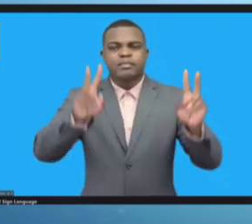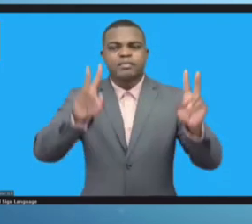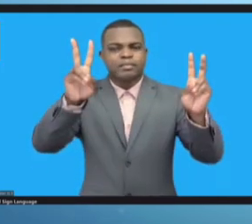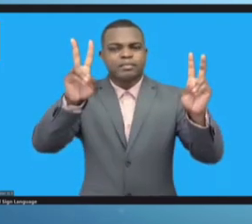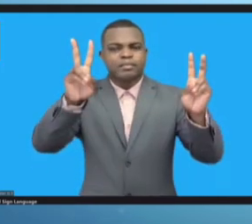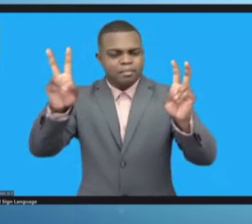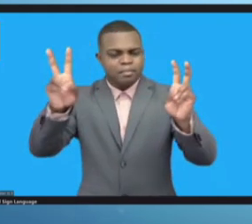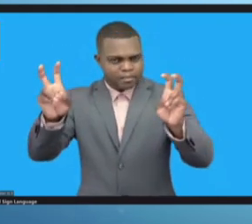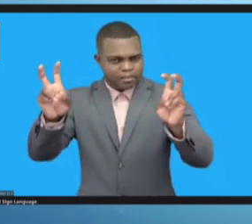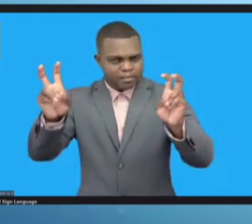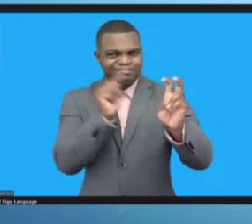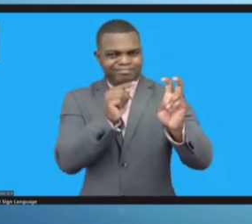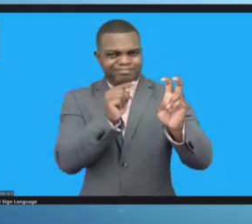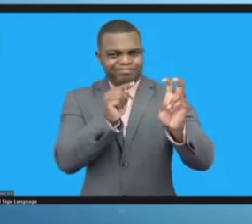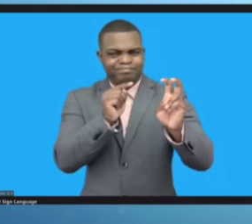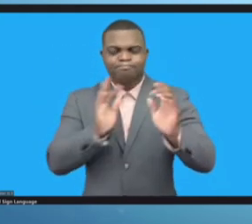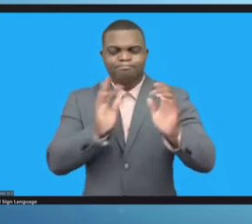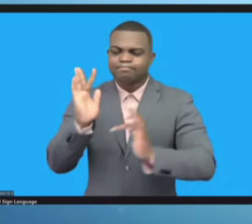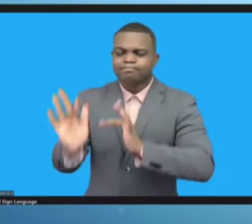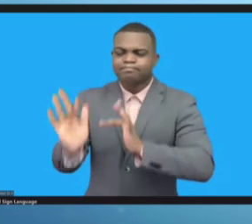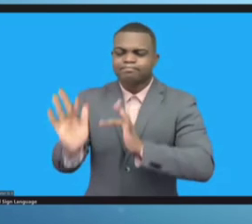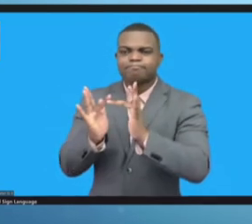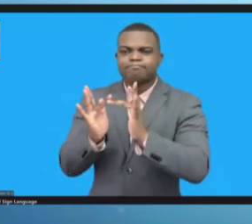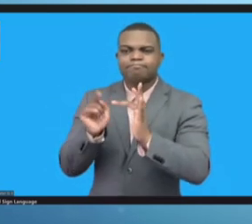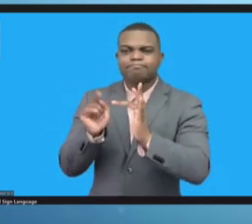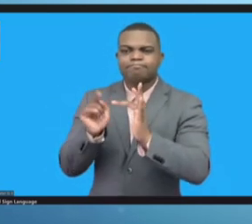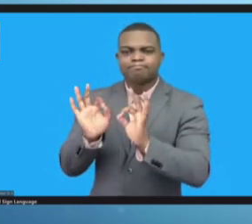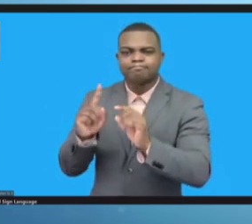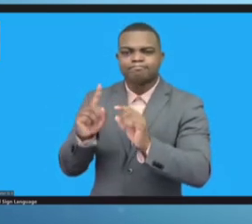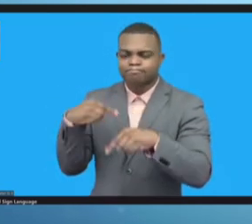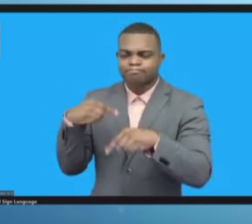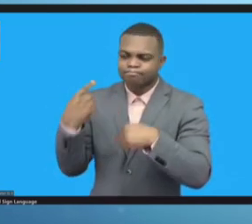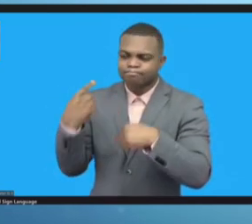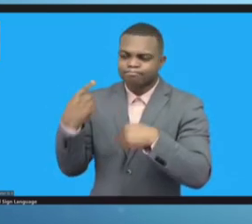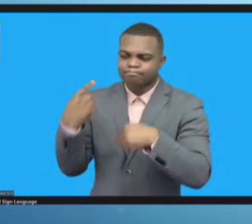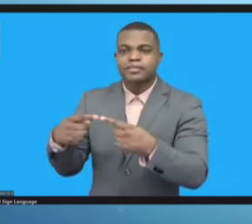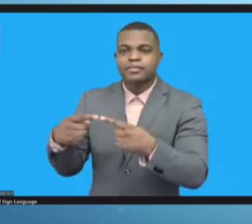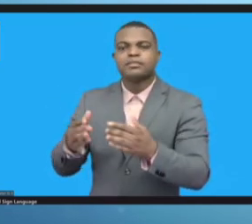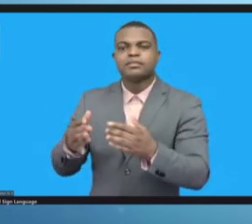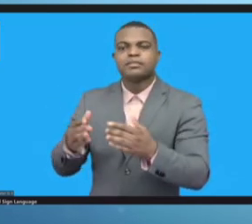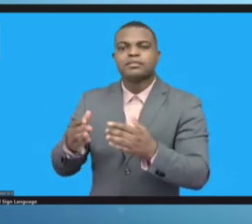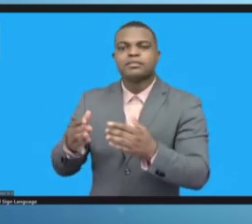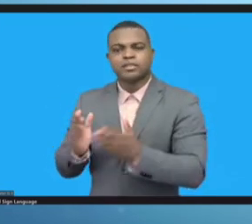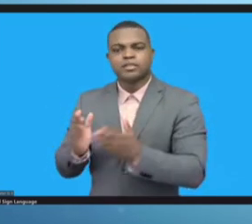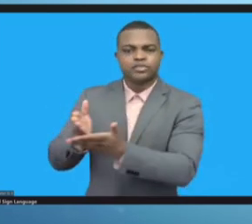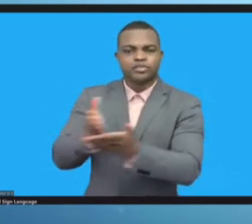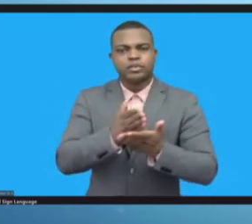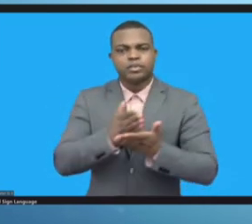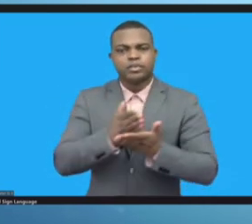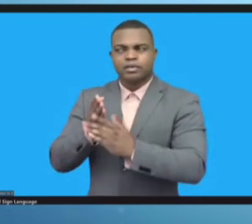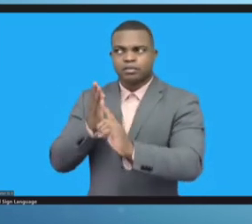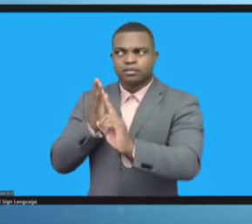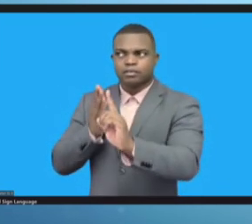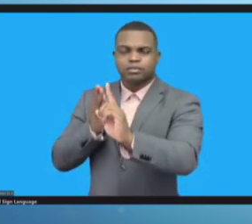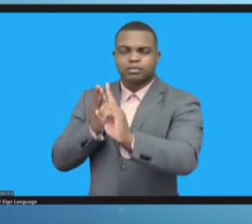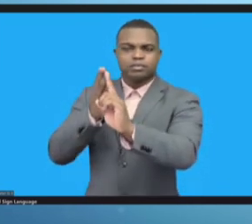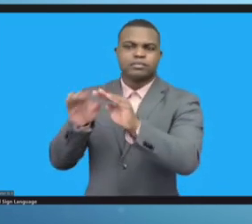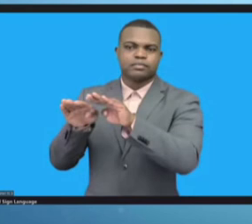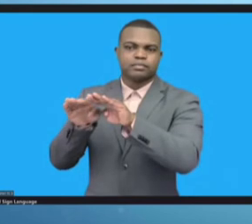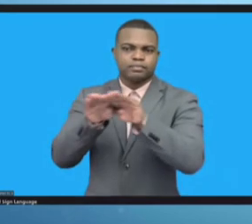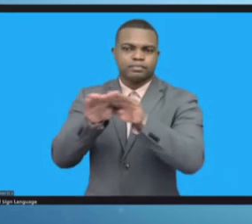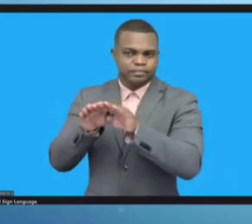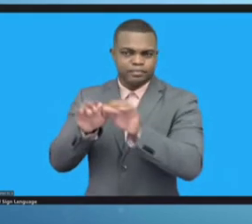commun. Ma proposition d'un pacte numérique mondial en faveur d'un avenir numérique